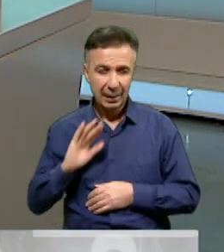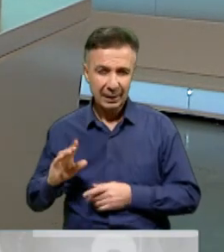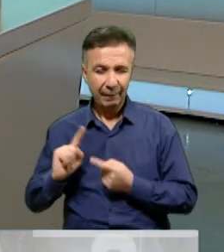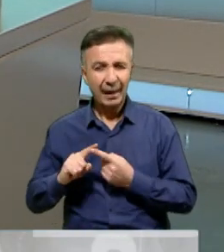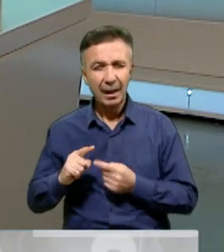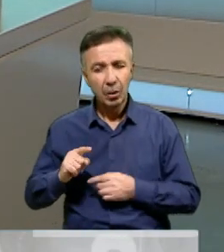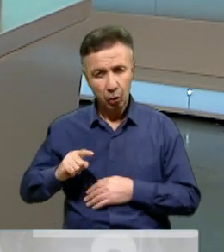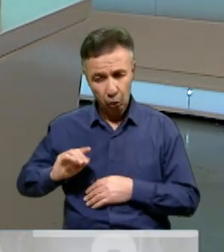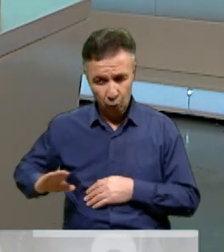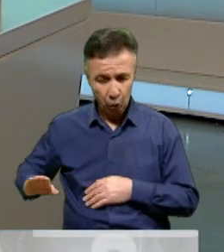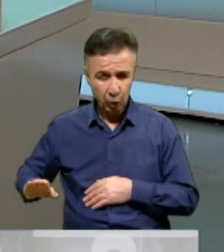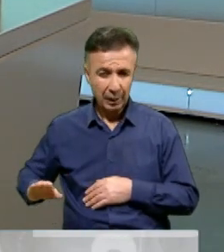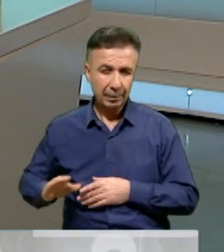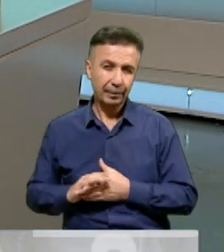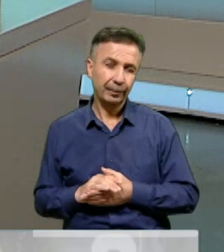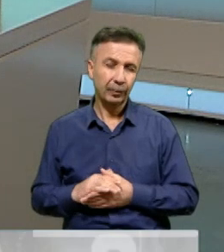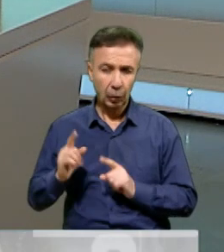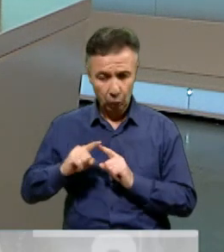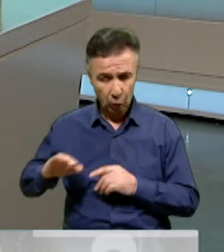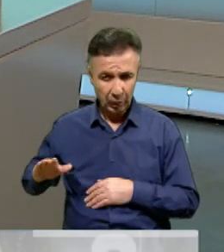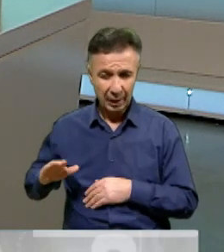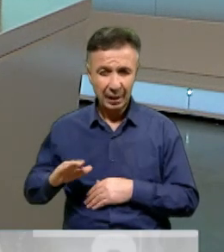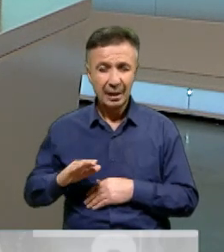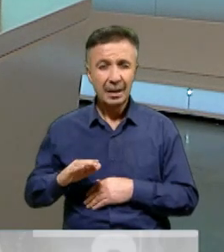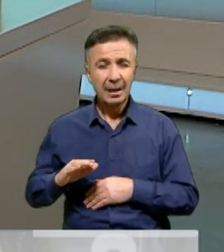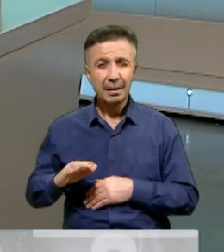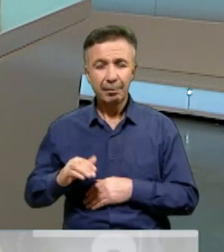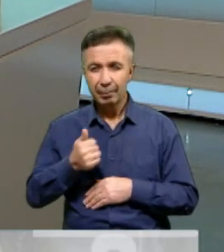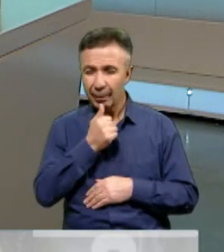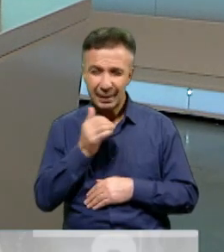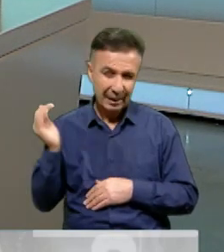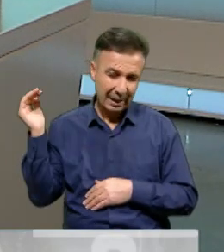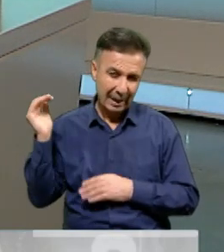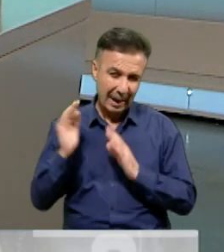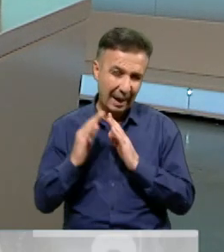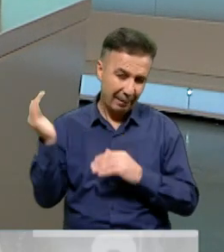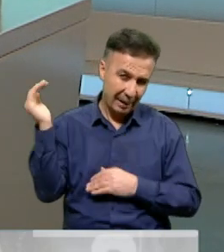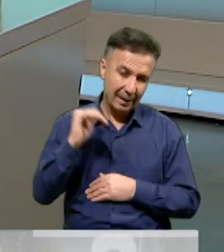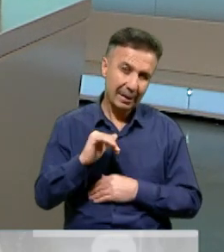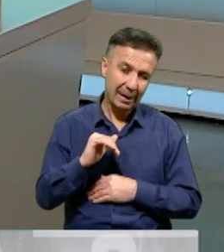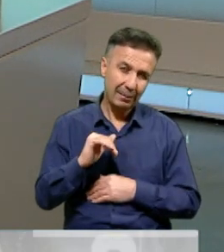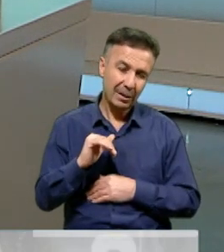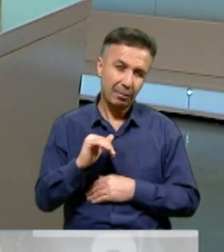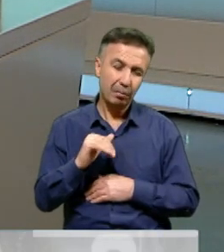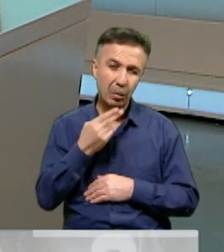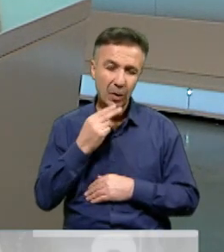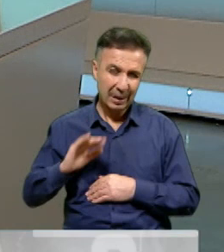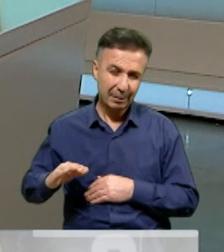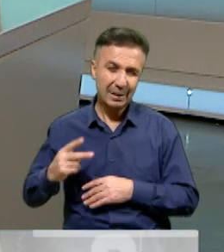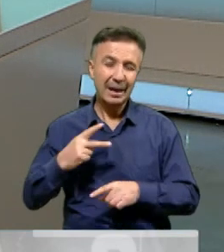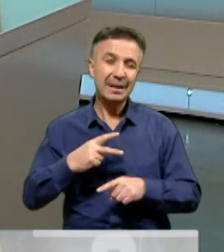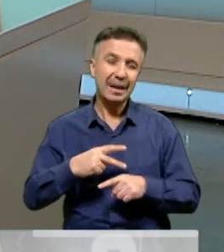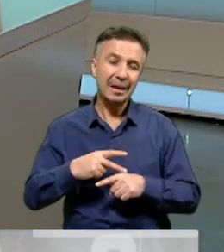çocukları efendim kızın babasının evine gelmişler. Belki bu kıza kızımıza zekat